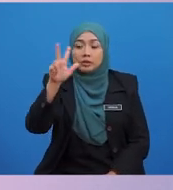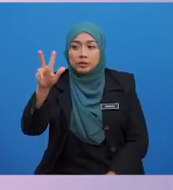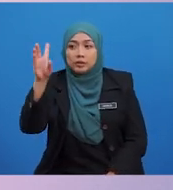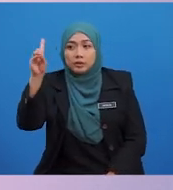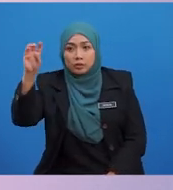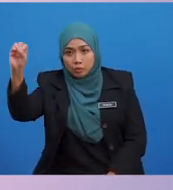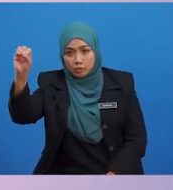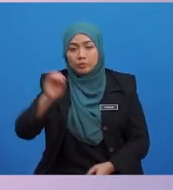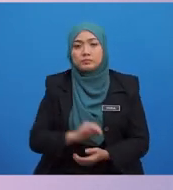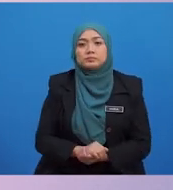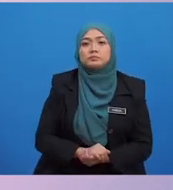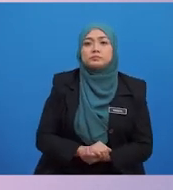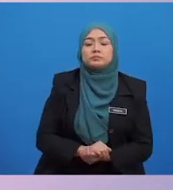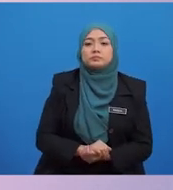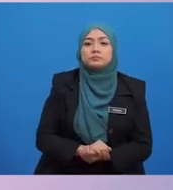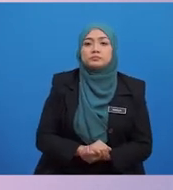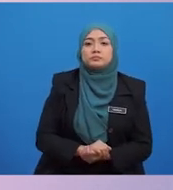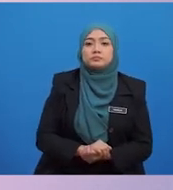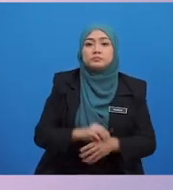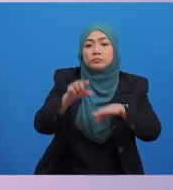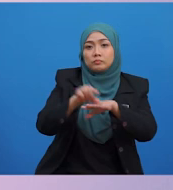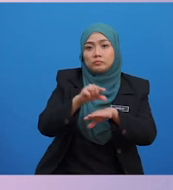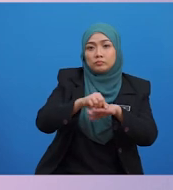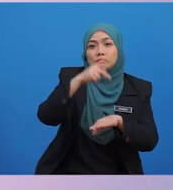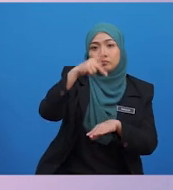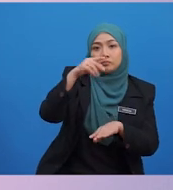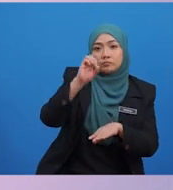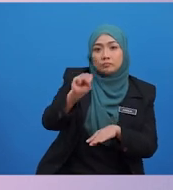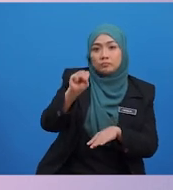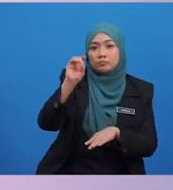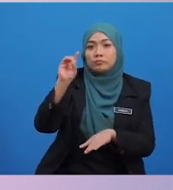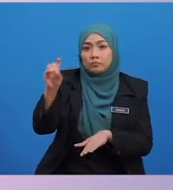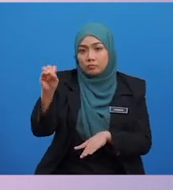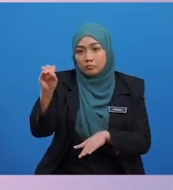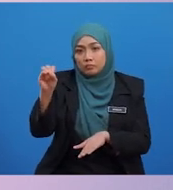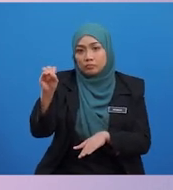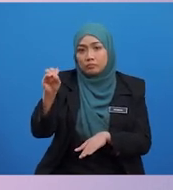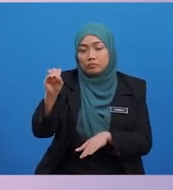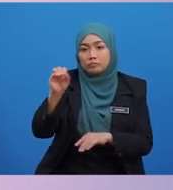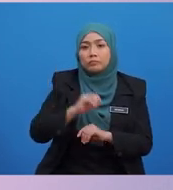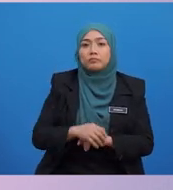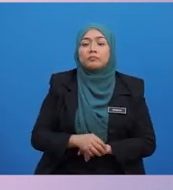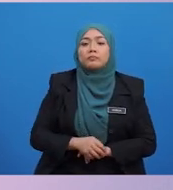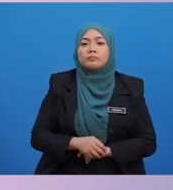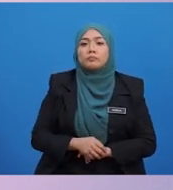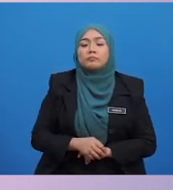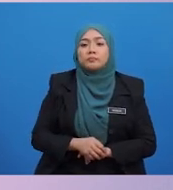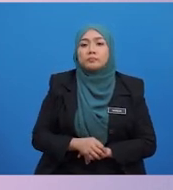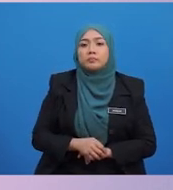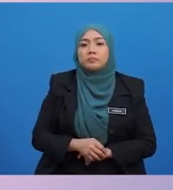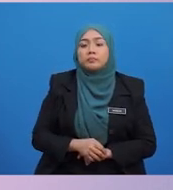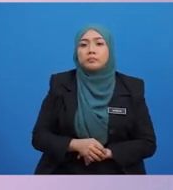tiga jam make dengan menggunakan petua sinus sekali lagi dalam segitiga ABC satu